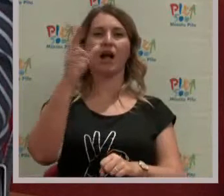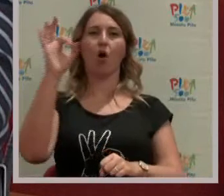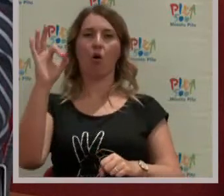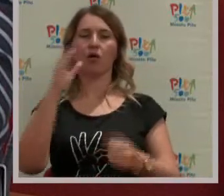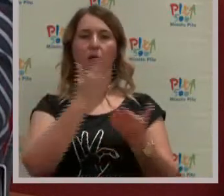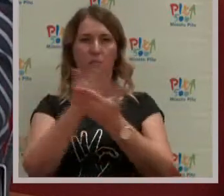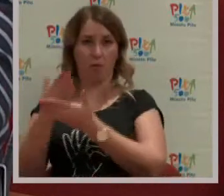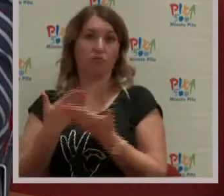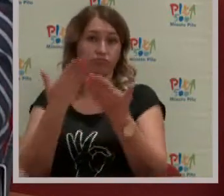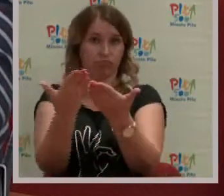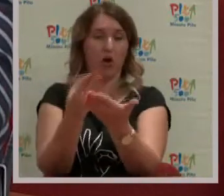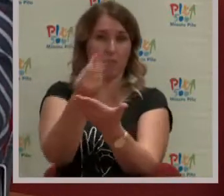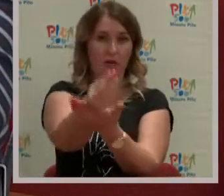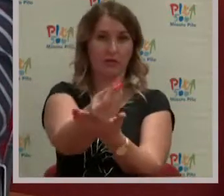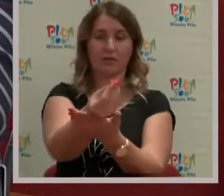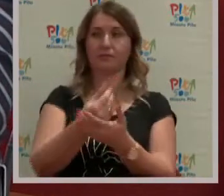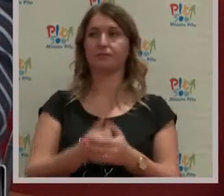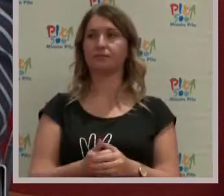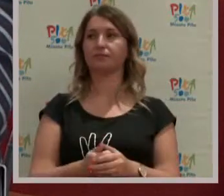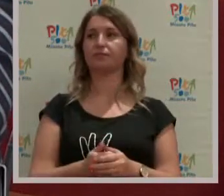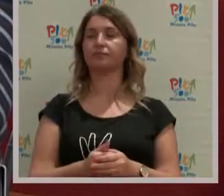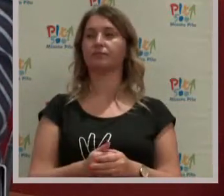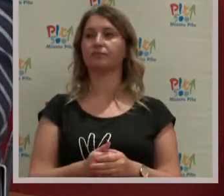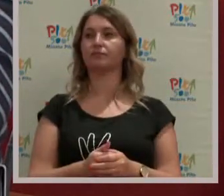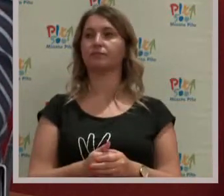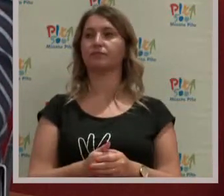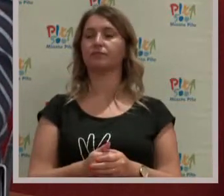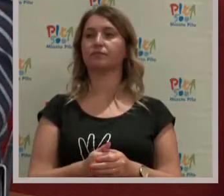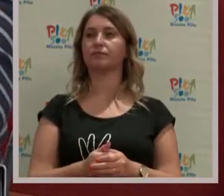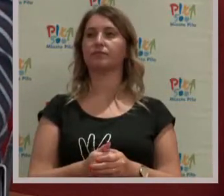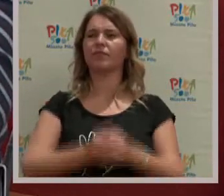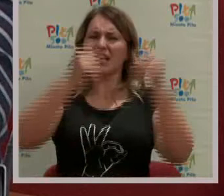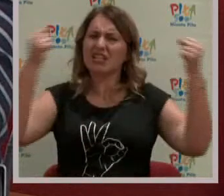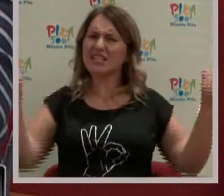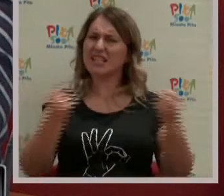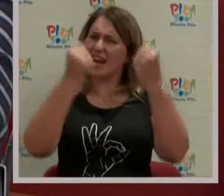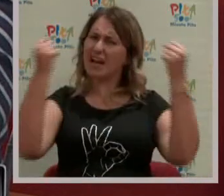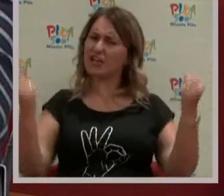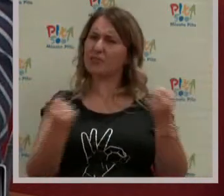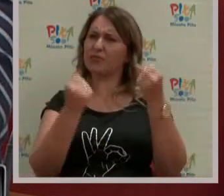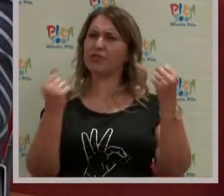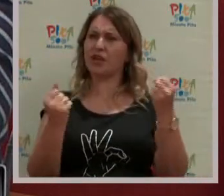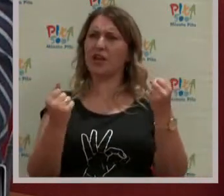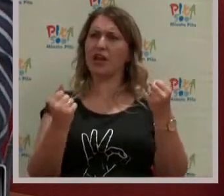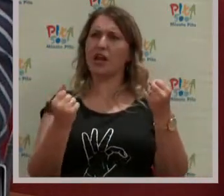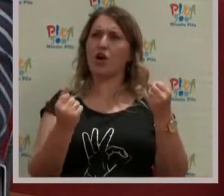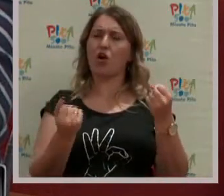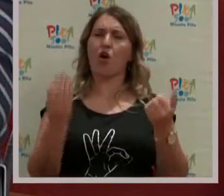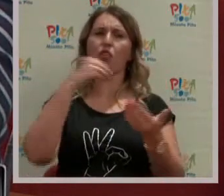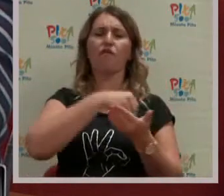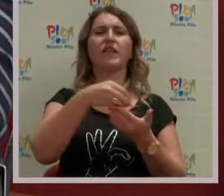poprawiło płynność ruchu w tej części proszę Państwa staraliśmy się również o dofinansowanie drugiego etapu ulicy Przemysłowej